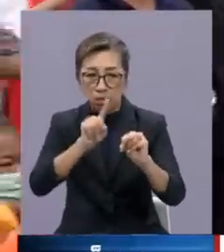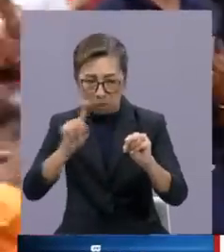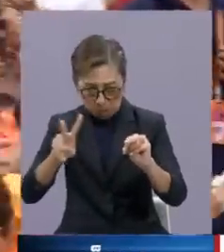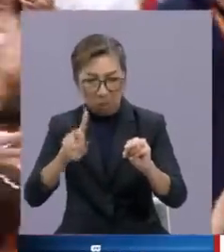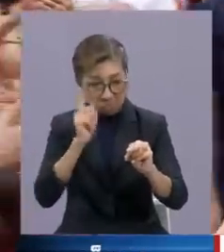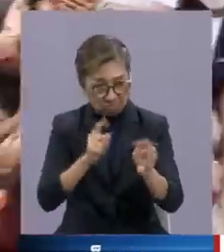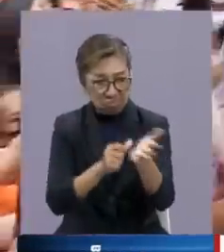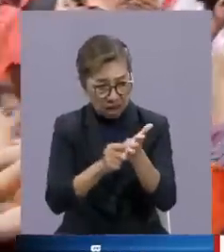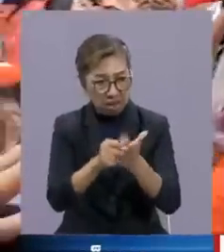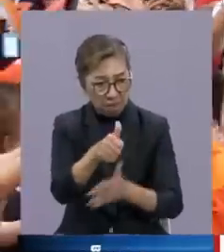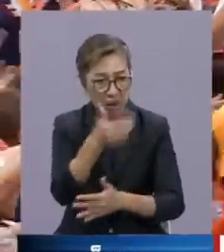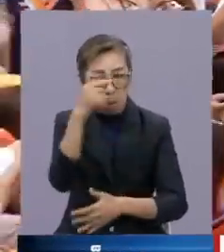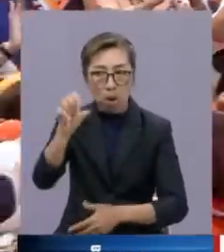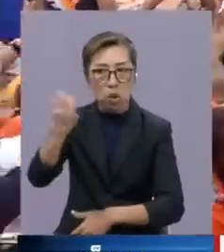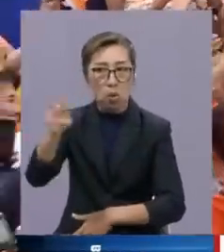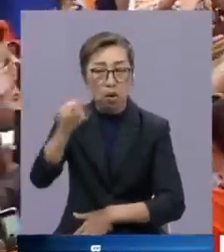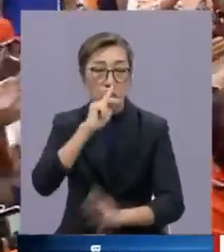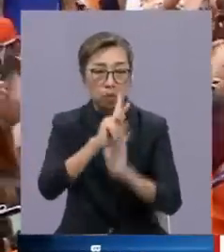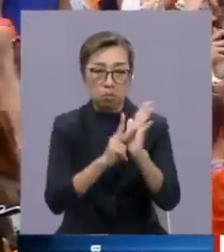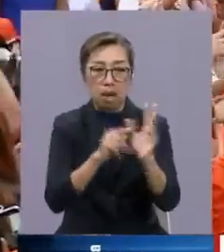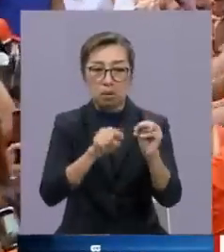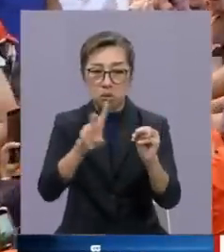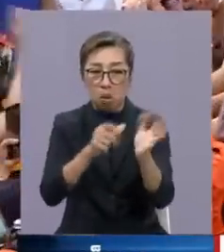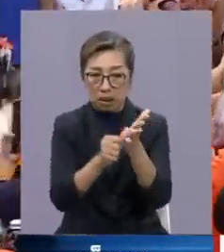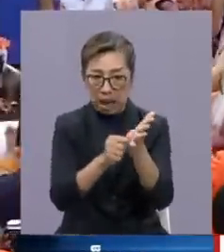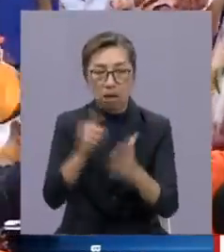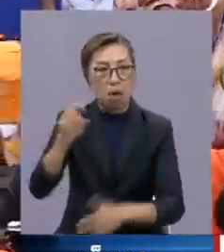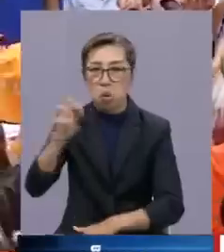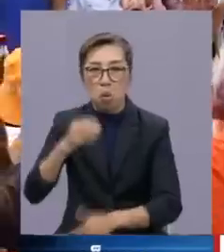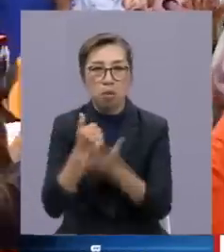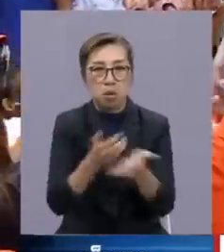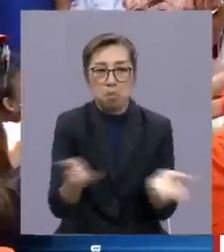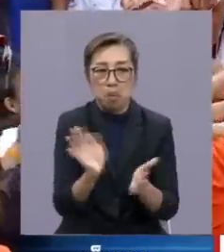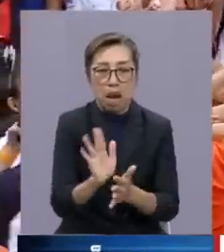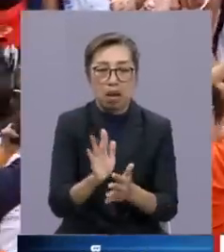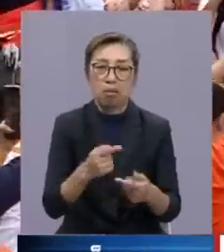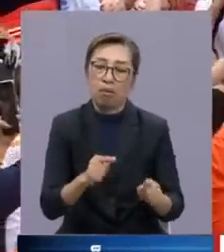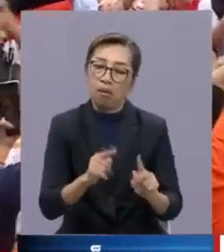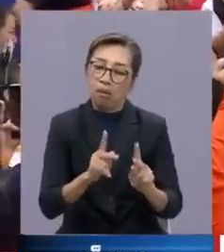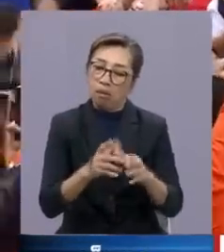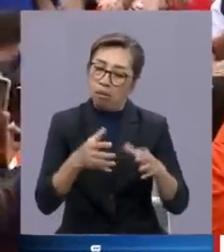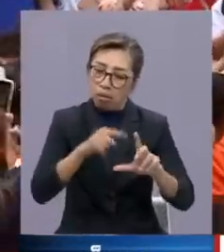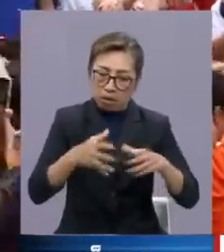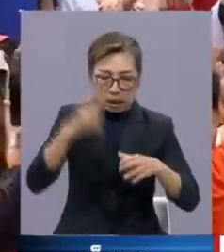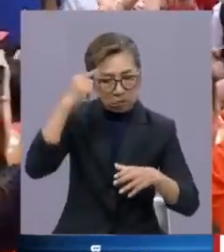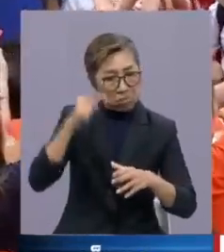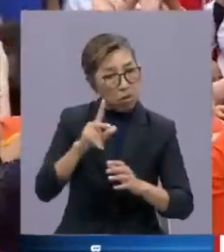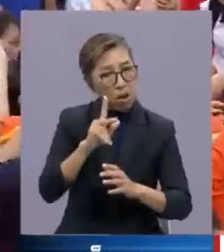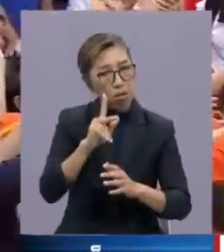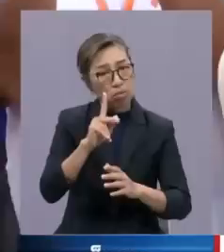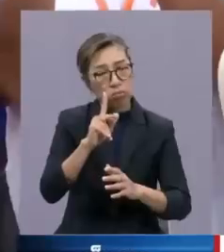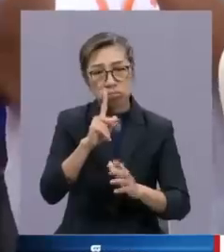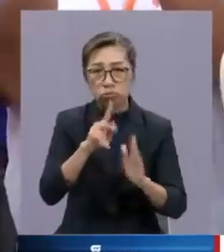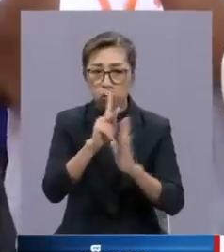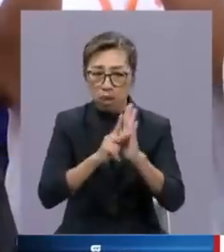จริงเอาจังเพื่อเปลี่ยนใจสว.ให้ได้ซึ่งแกนนำบางคนถึงขั้นเสนอฮะว่าเอ๊ะเราจะยอมถอยเรื่องนี้ดีไห ม ในเรื่อง